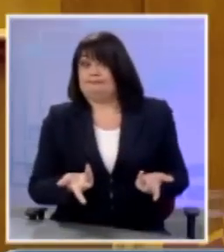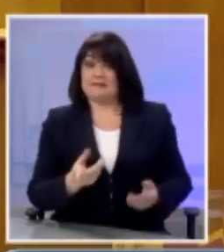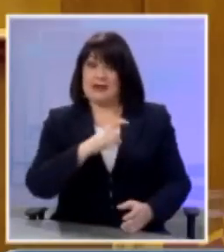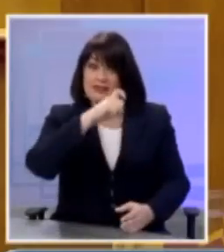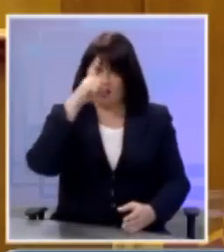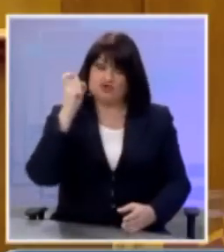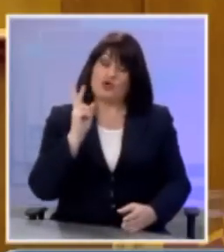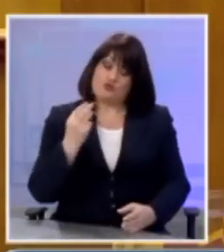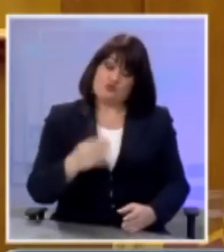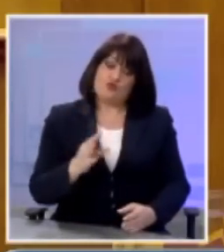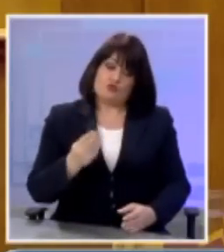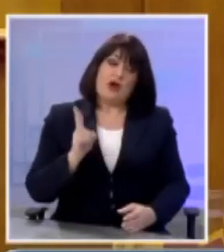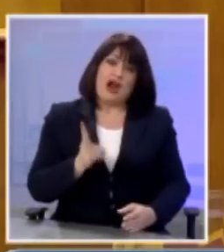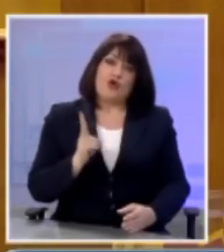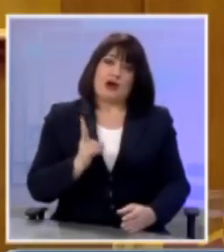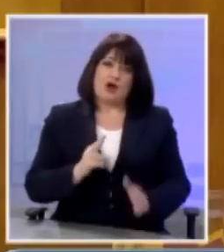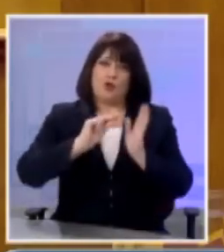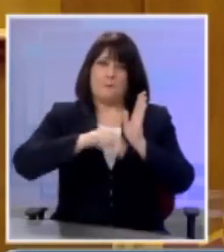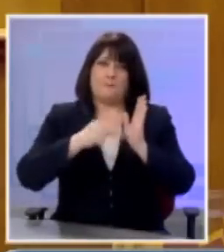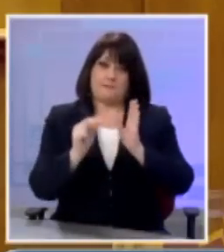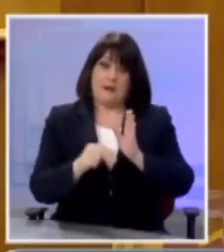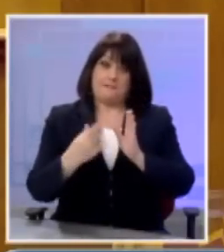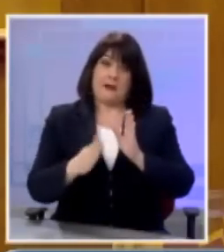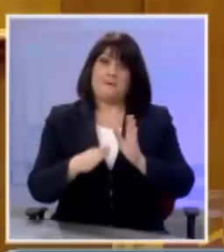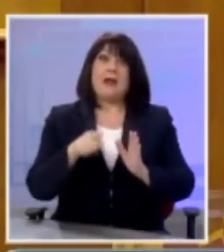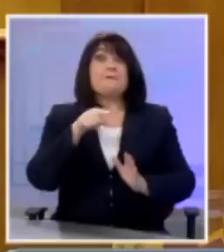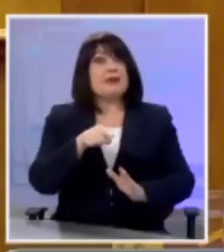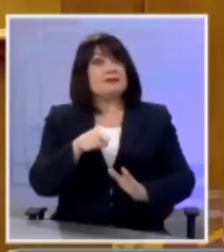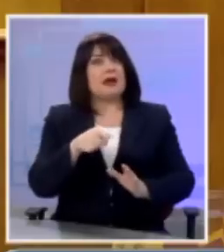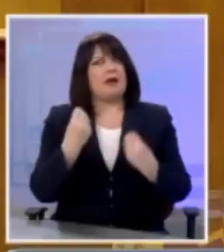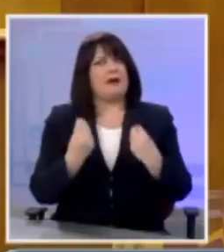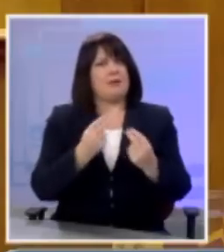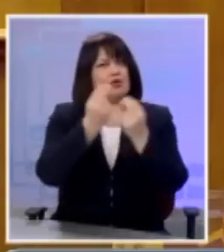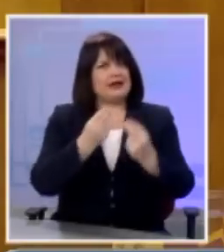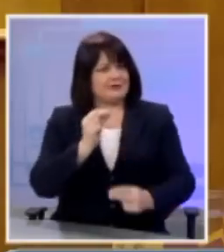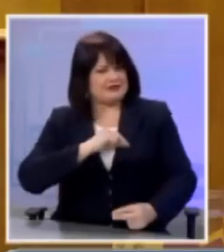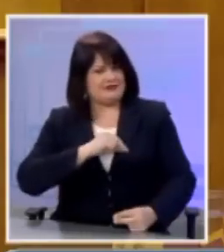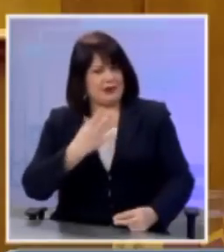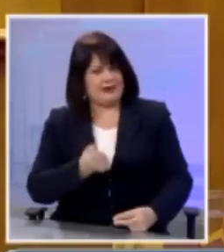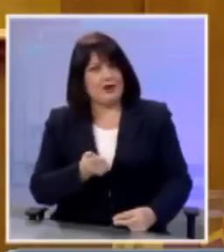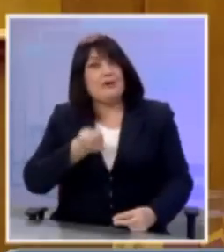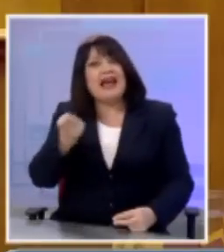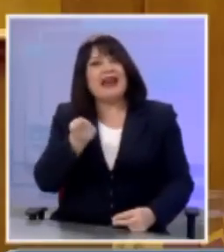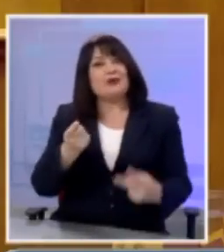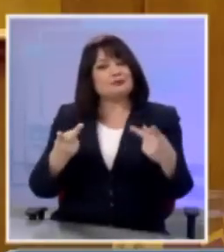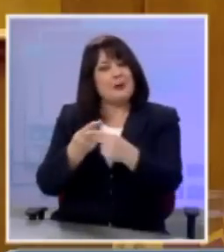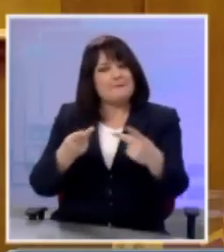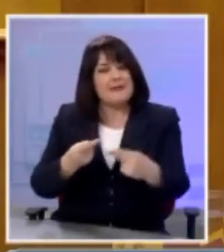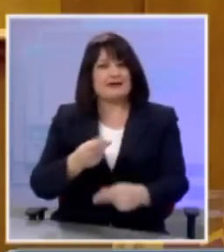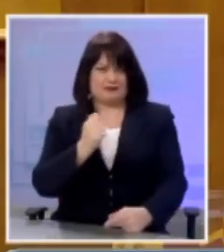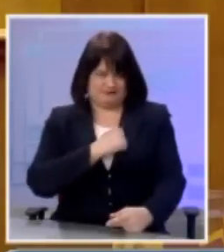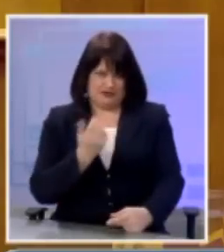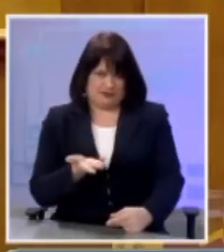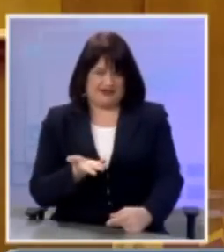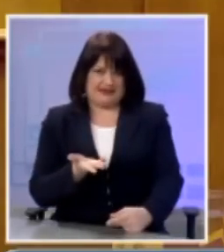και κακό υπογράφετε και ψηφίζετε τώρα θα αμυφθείτε, γιατί θα κοπεί χρέος. Το πιστεύετε